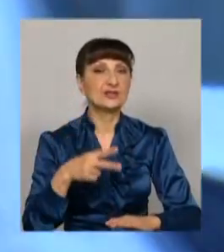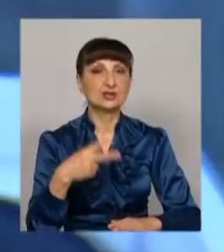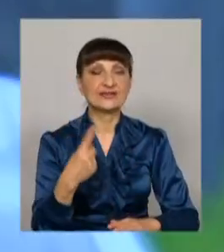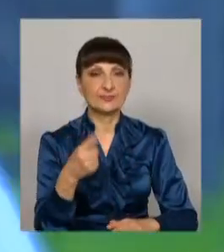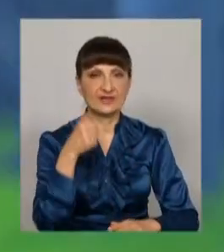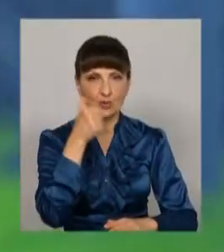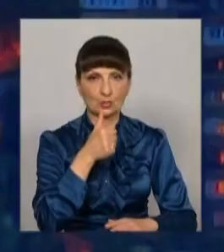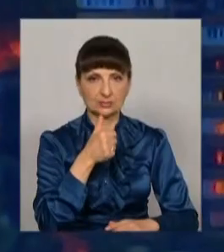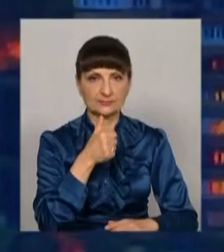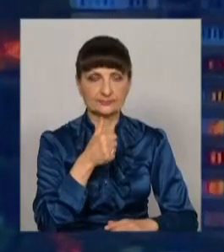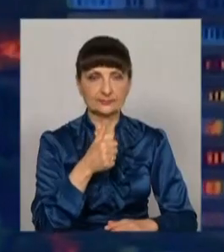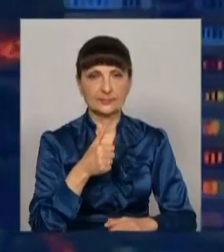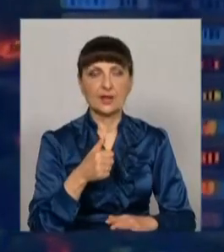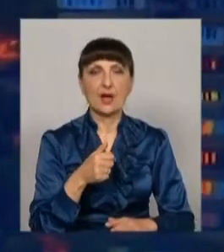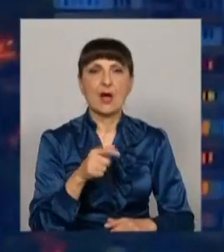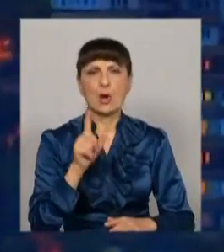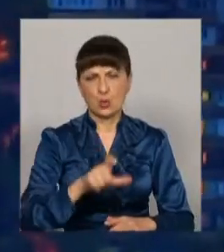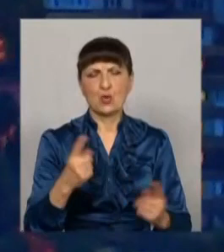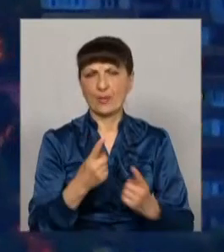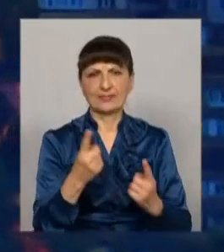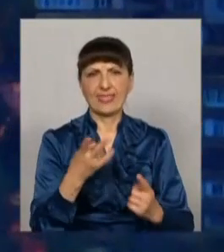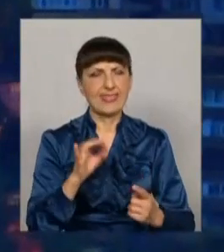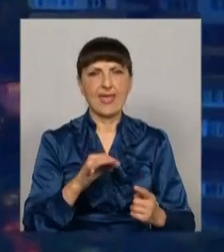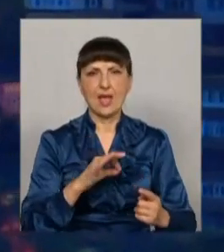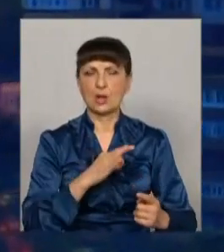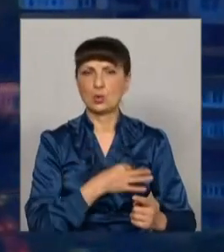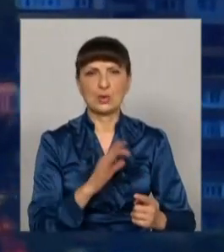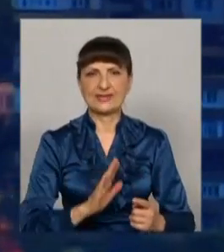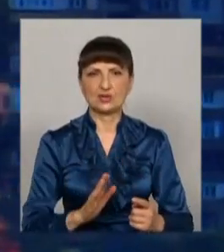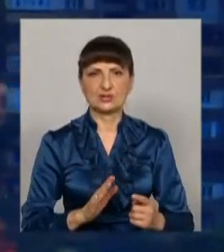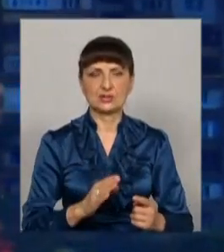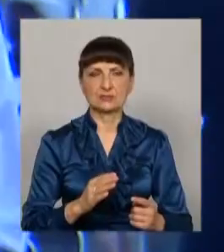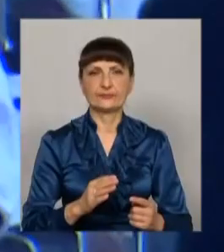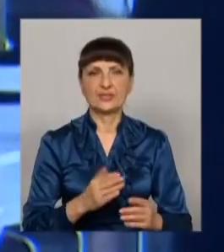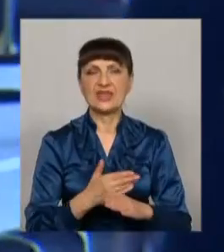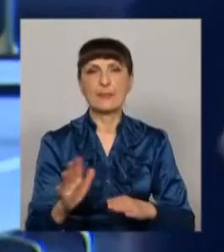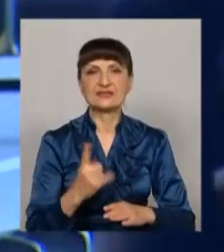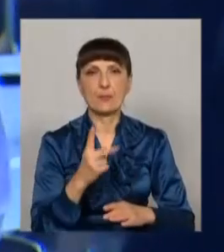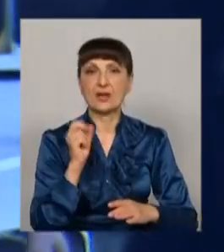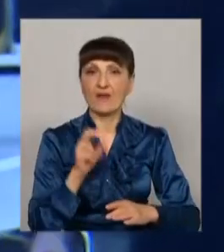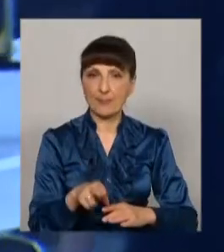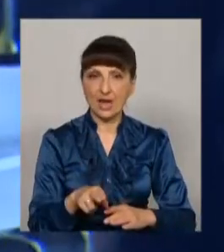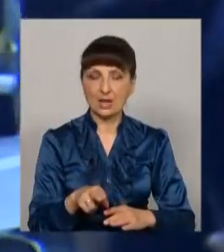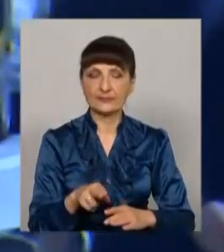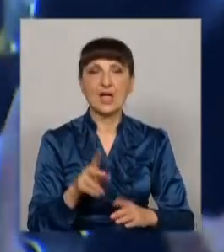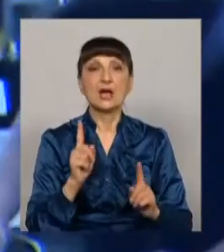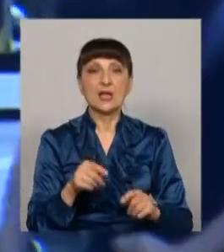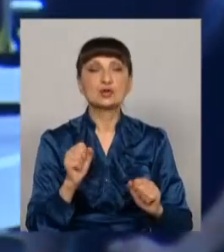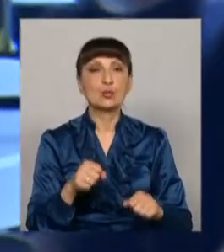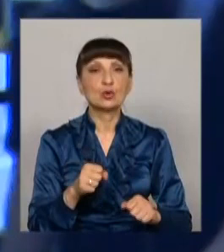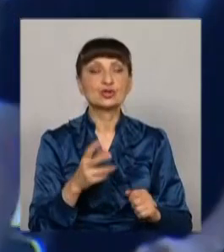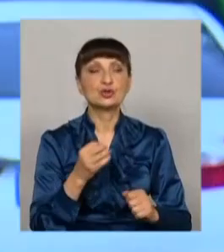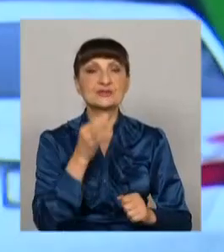год. Физлица. Не позднее 1 апреля. Да, не позднее 1 апреля оплачивается. Также здесь можно